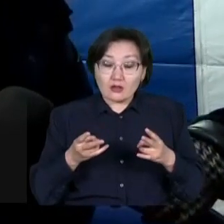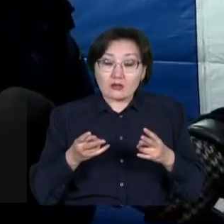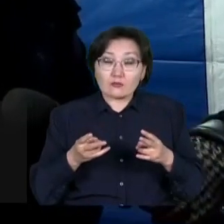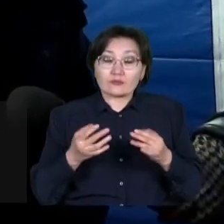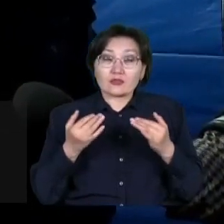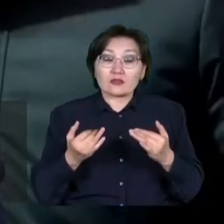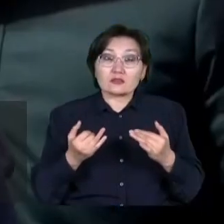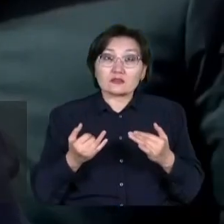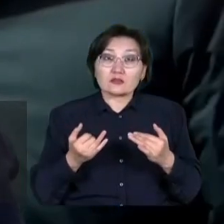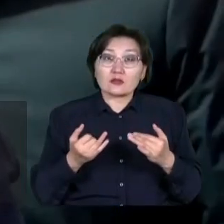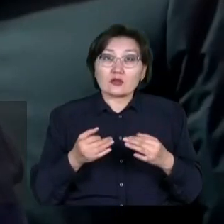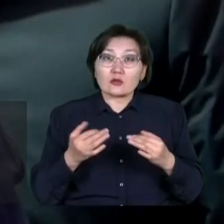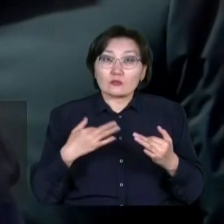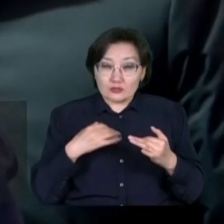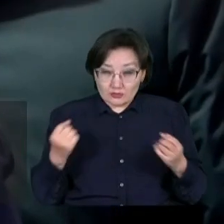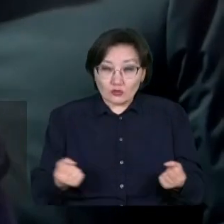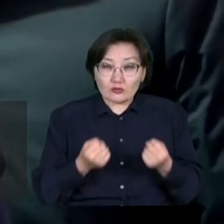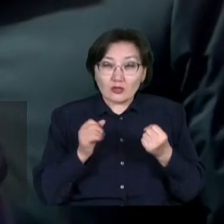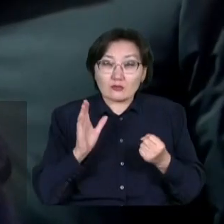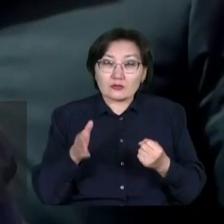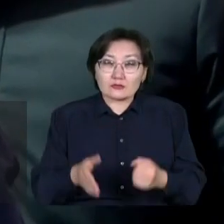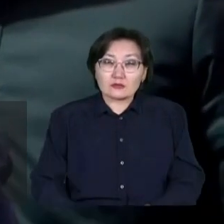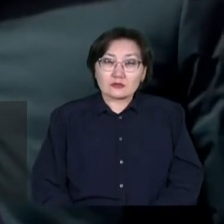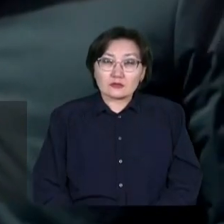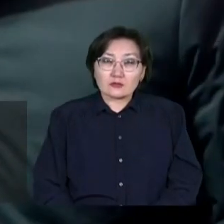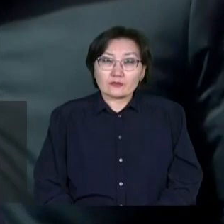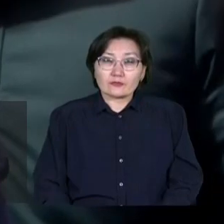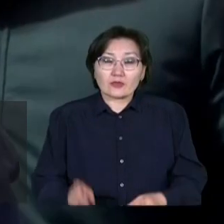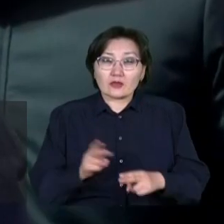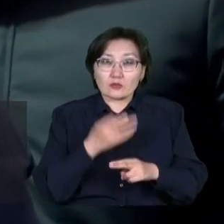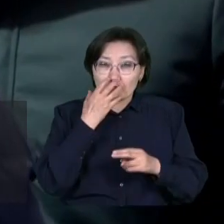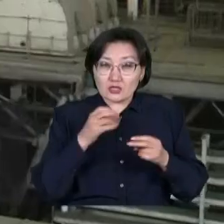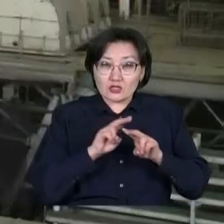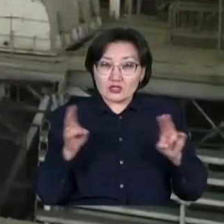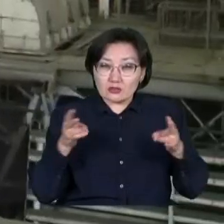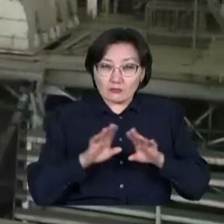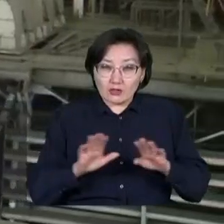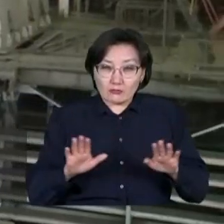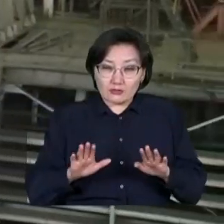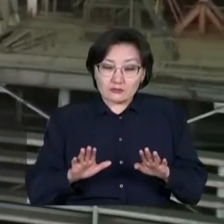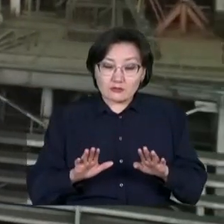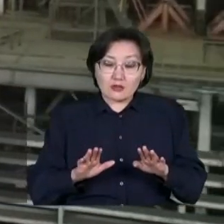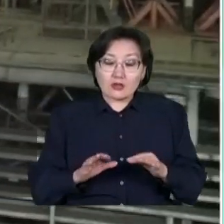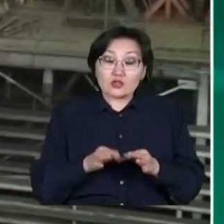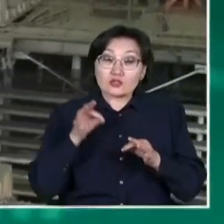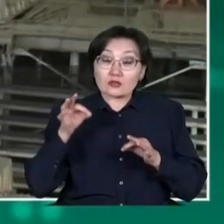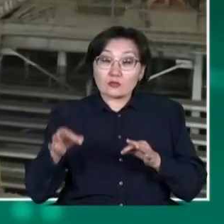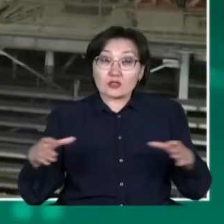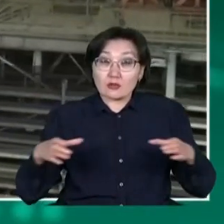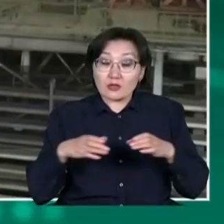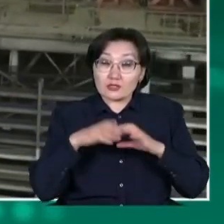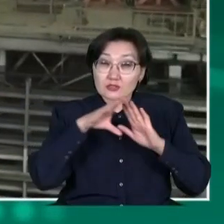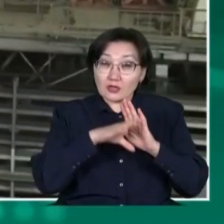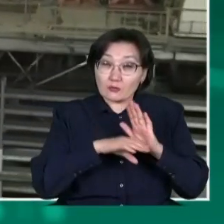Қабылдадық. Әлбетте қолдаймыз. Рахмет. Жылусыз ешкім қалмайды. Өңірде кешенді